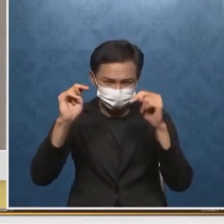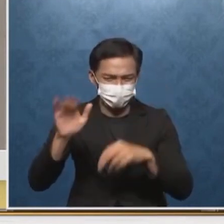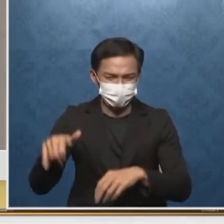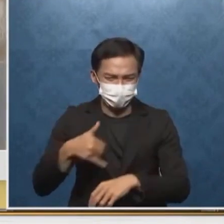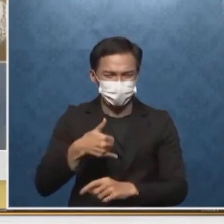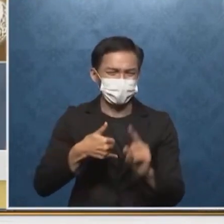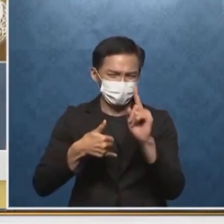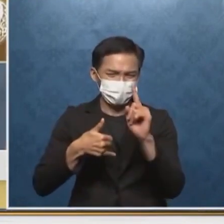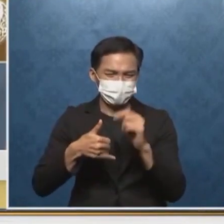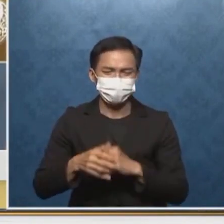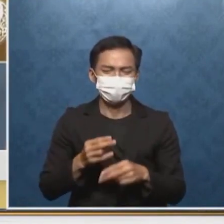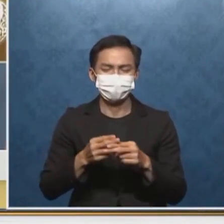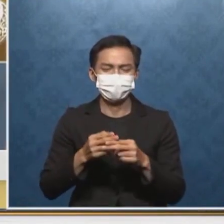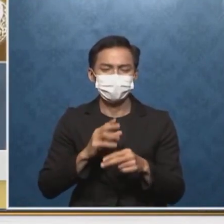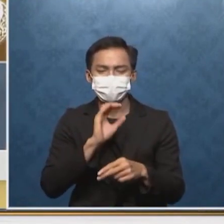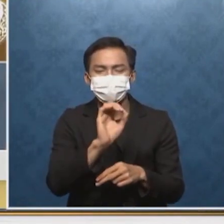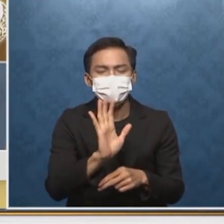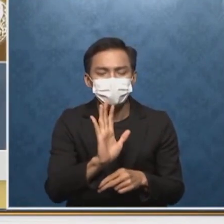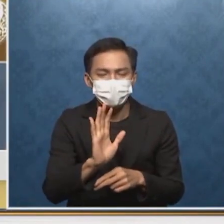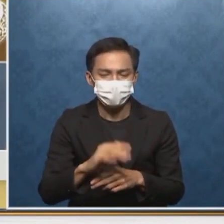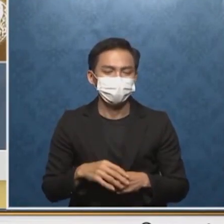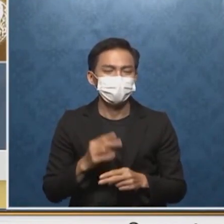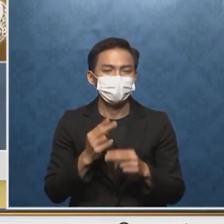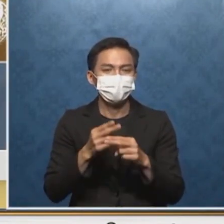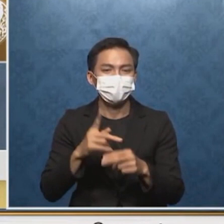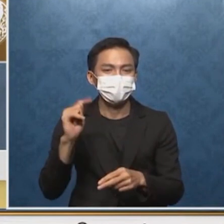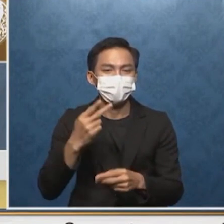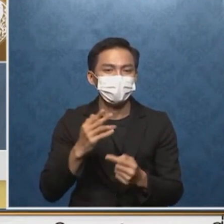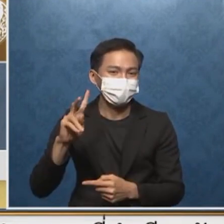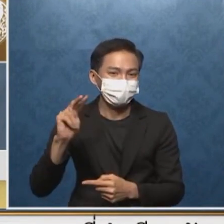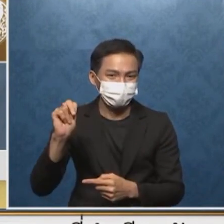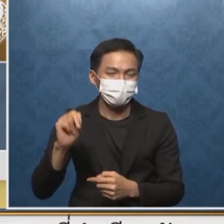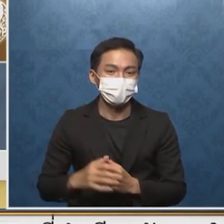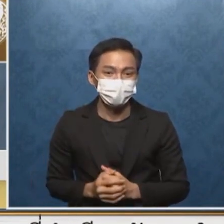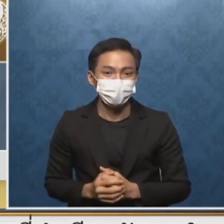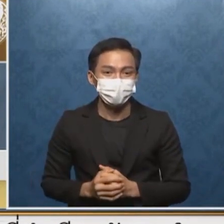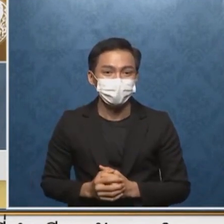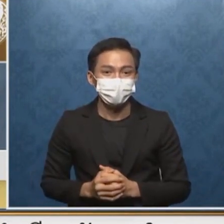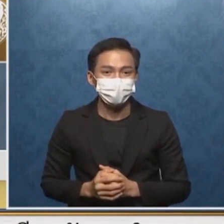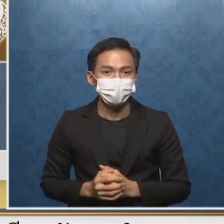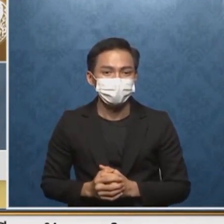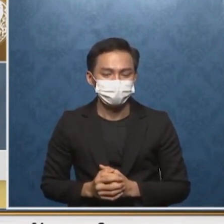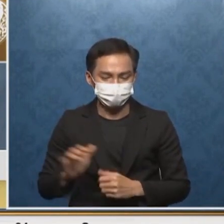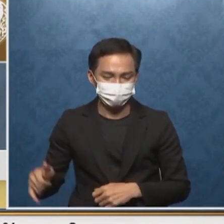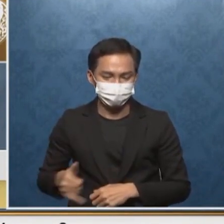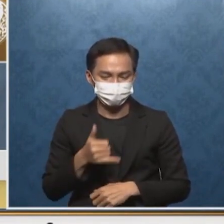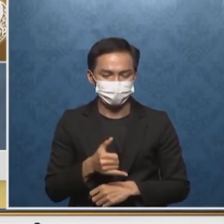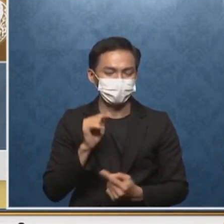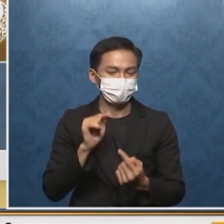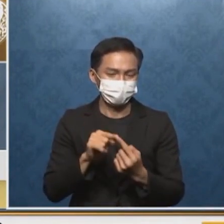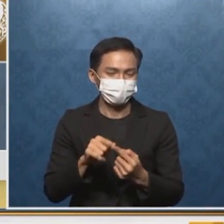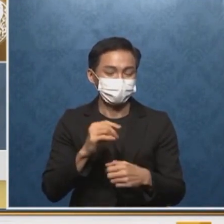ากพูดเดี๋ยวแสลงใจผ่านท่านประธานไปยังท่านนายกชื่อทักษิณชินวัตรพูดชื่อไปแล้วมีนโยบายตอนนั้น4ปีซ่อม4ปีสร้